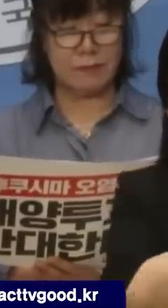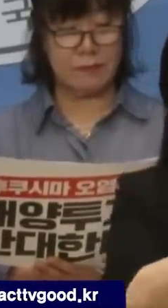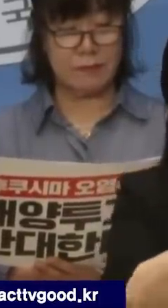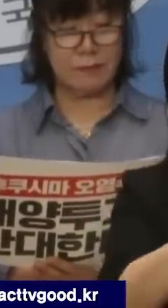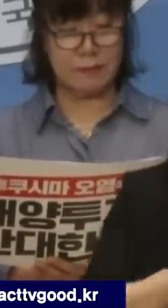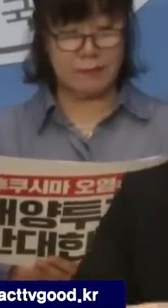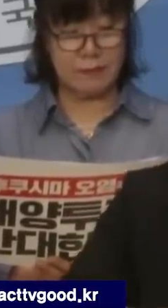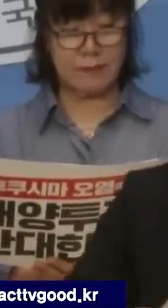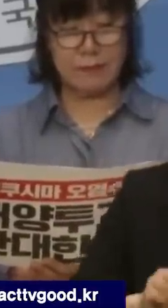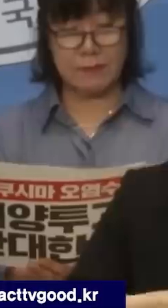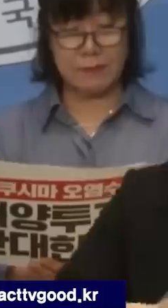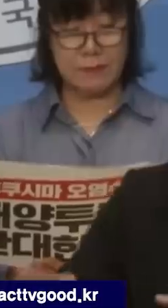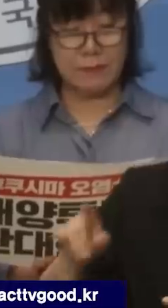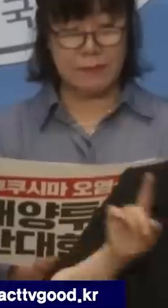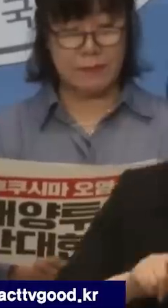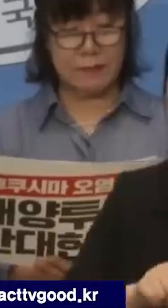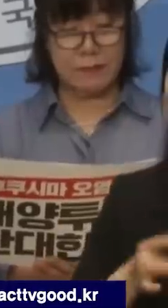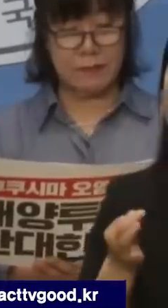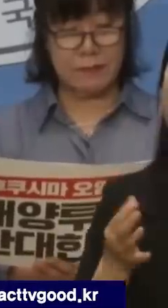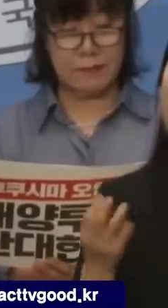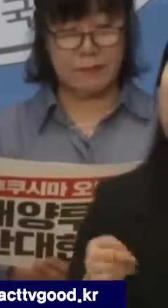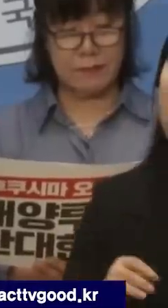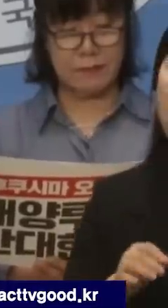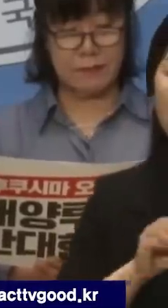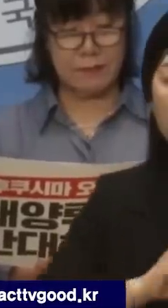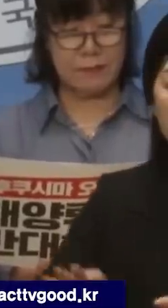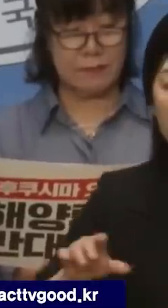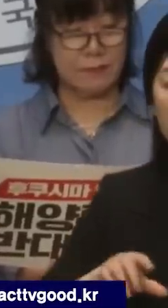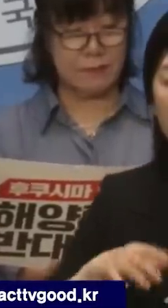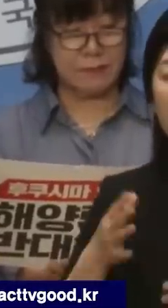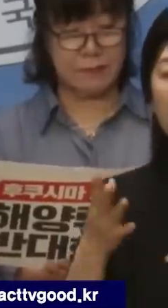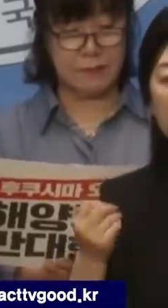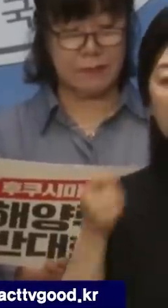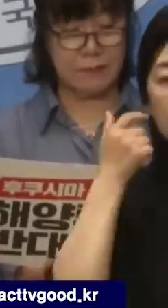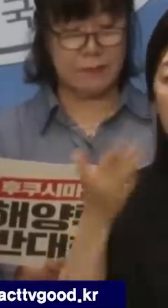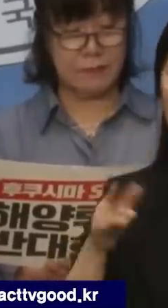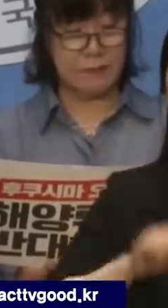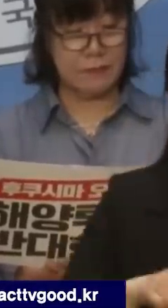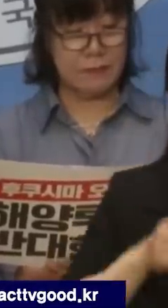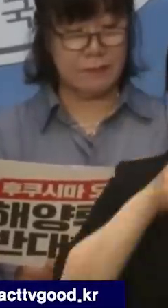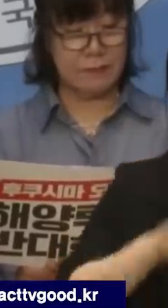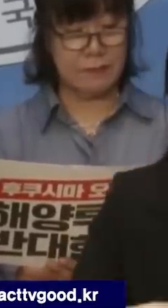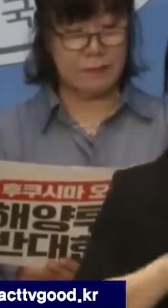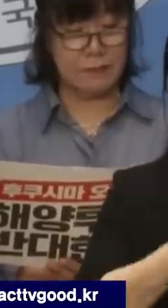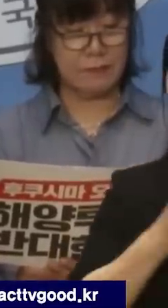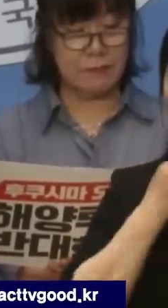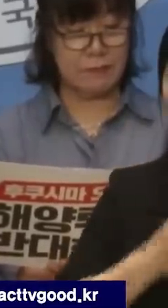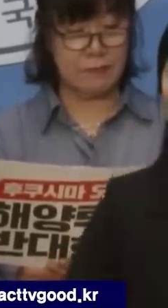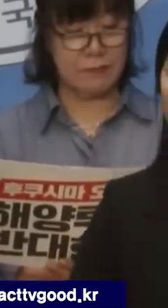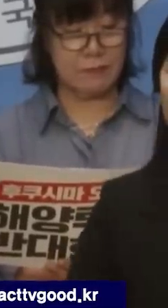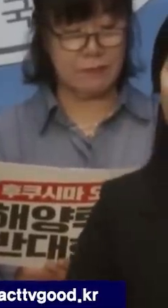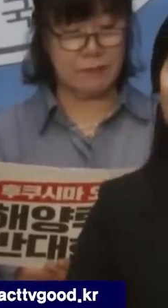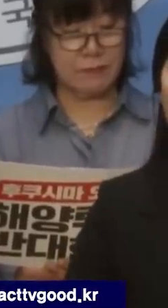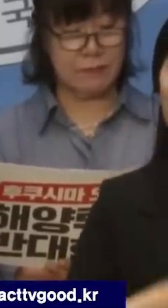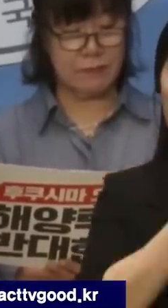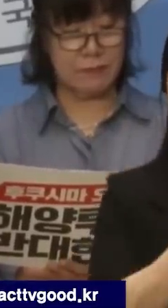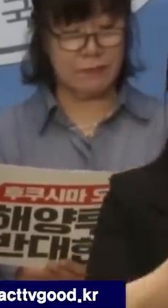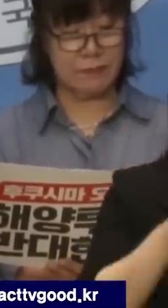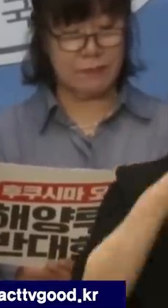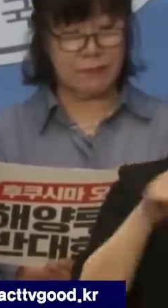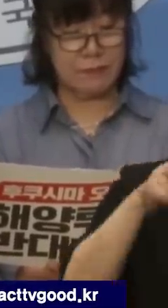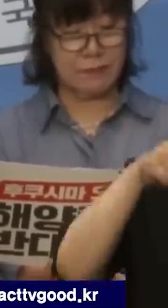전체적인 방출량에 대해서는 정확하게 밝히지 않고 있다. 64종 안에는 세슘,